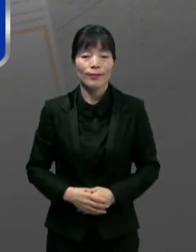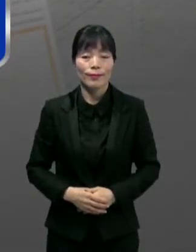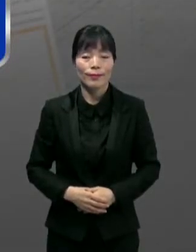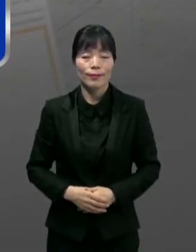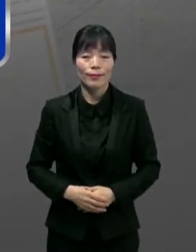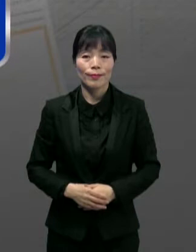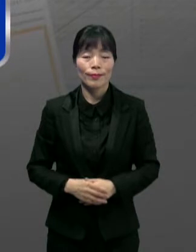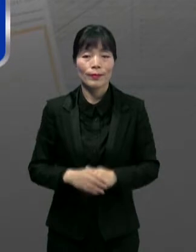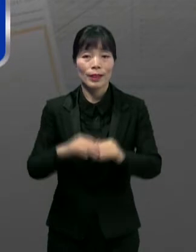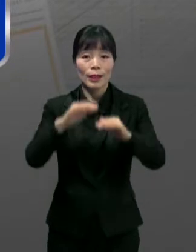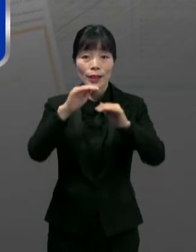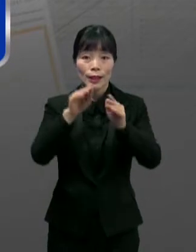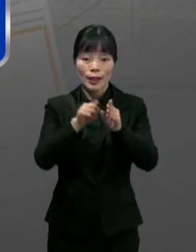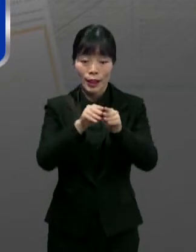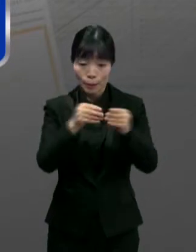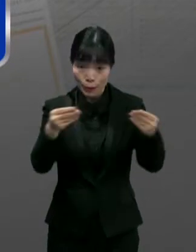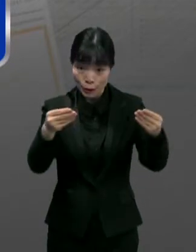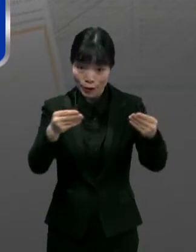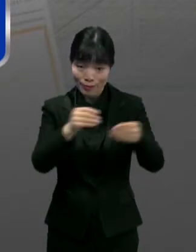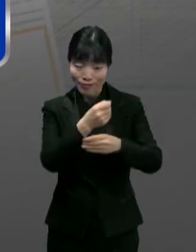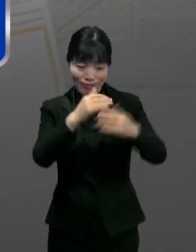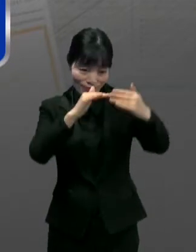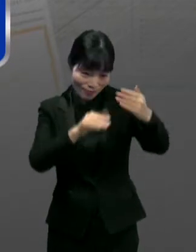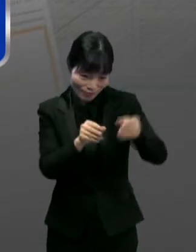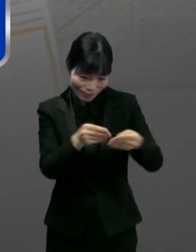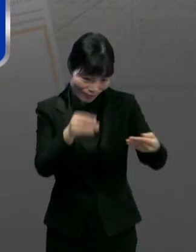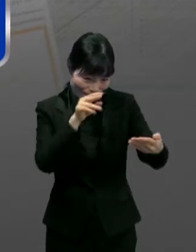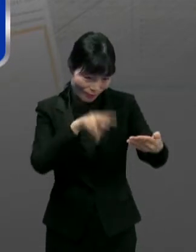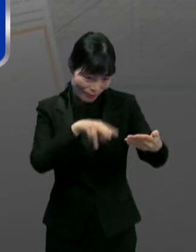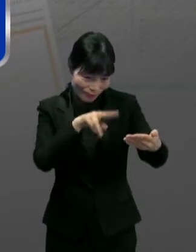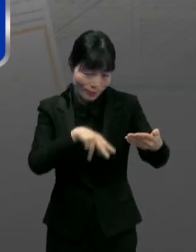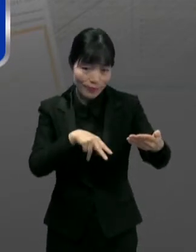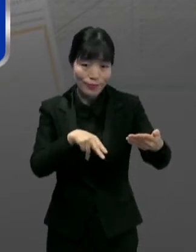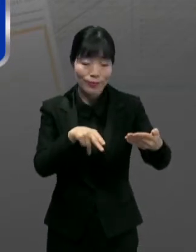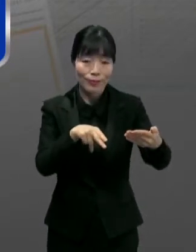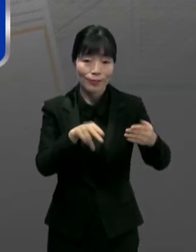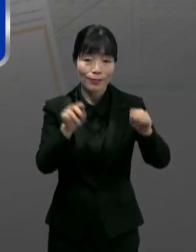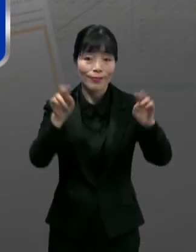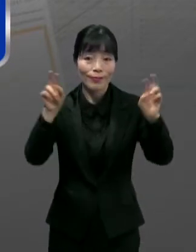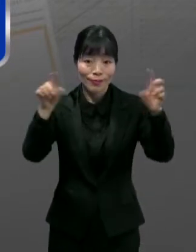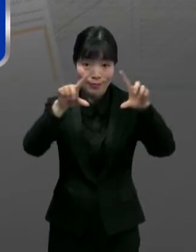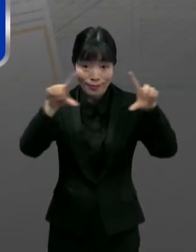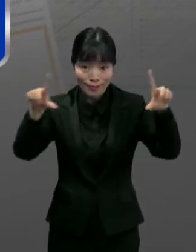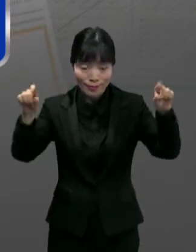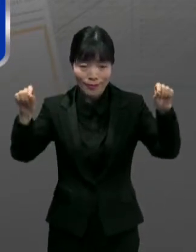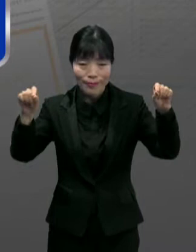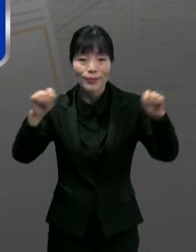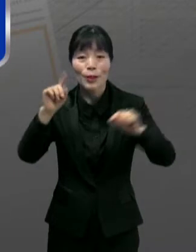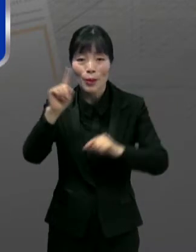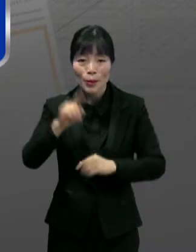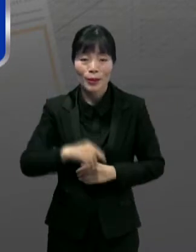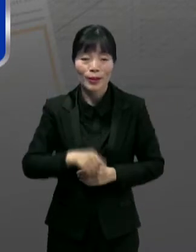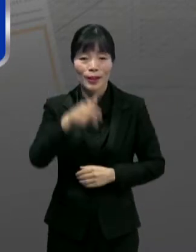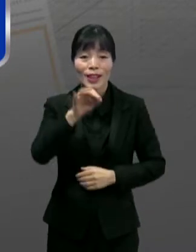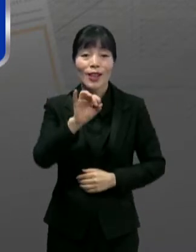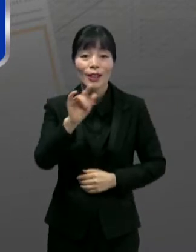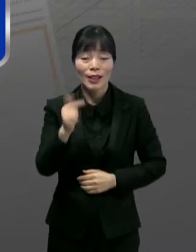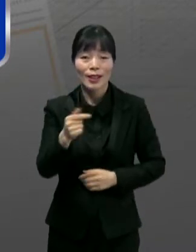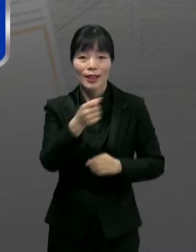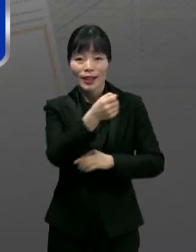지면으로 알아보는 인천 소식 신문 속 뉴스입니다. 각 신문사별 헤드라인입니다. 먼저